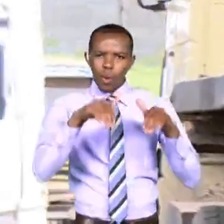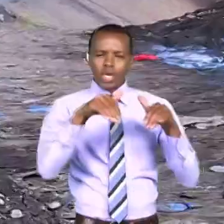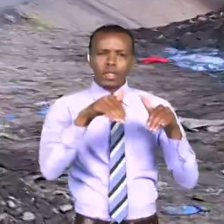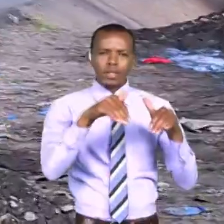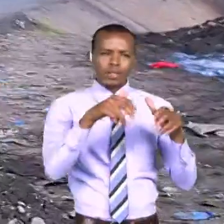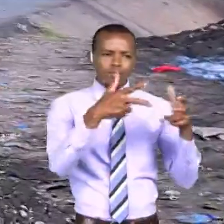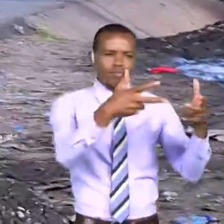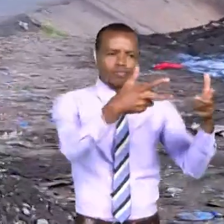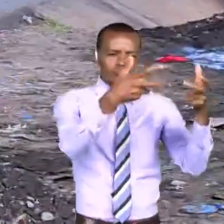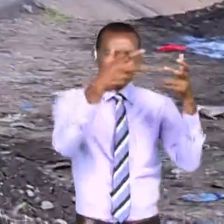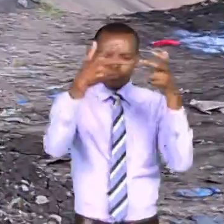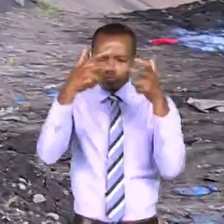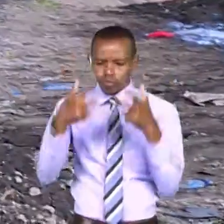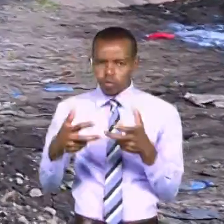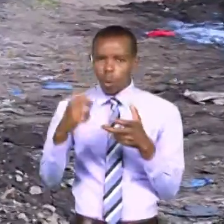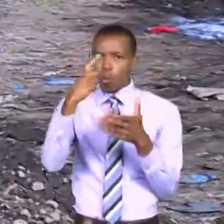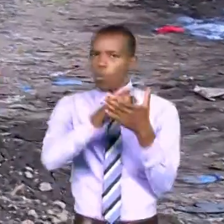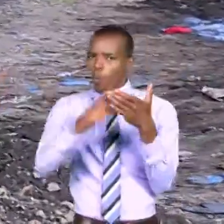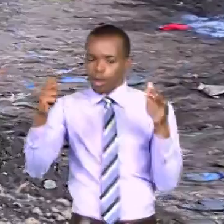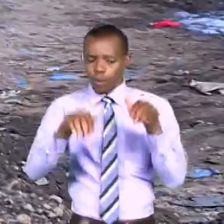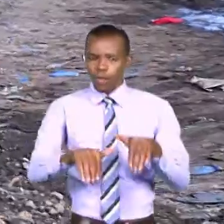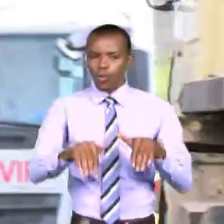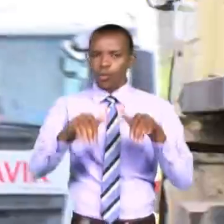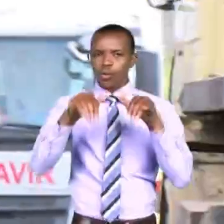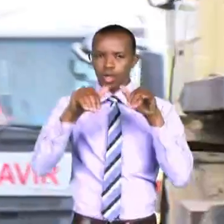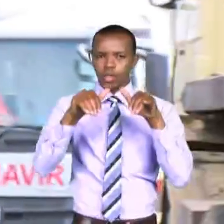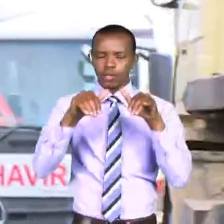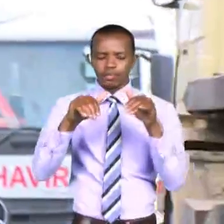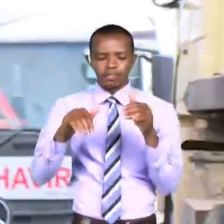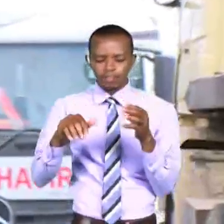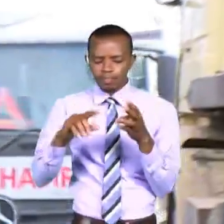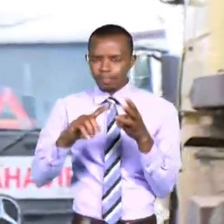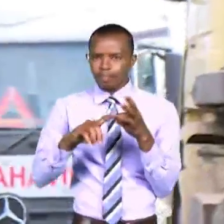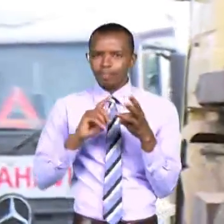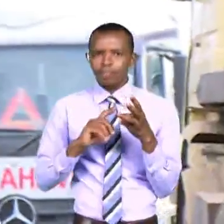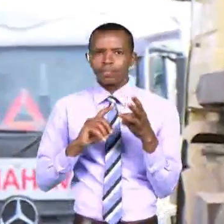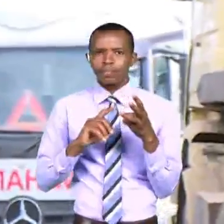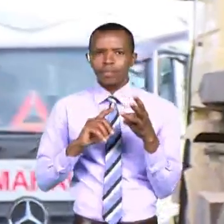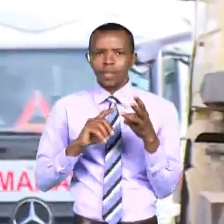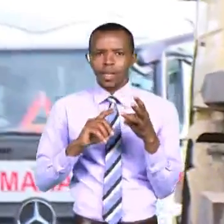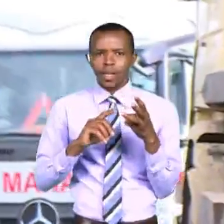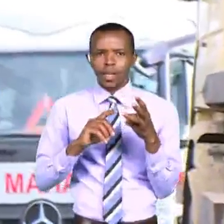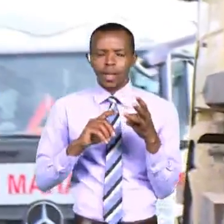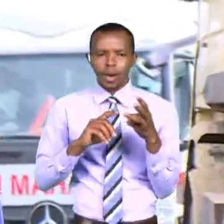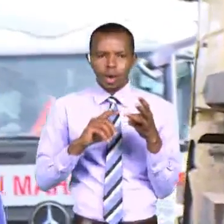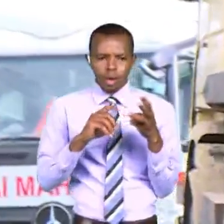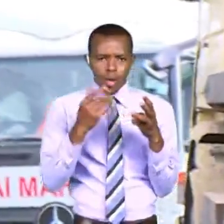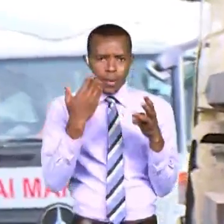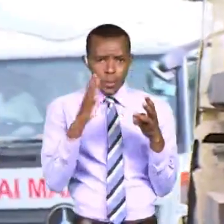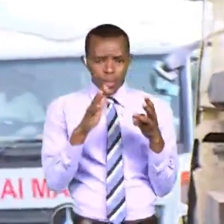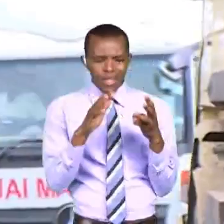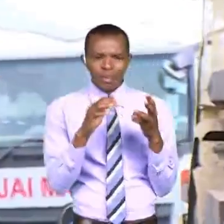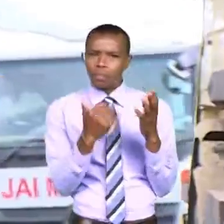utaremshwa. Umalize hata wiki. Alafu pia pale mileage yako ushamaliza, si